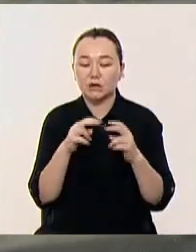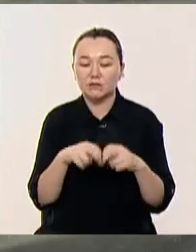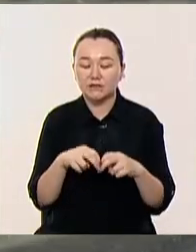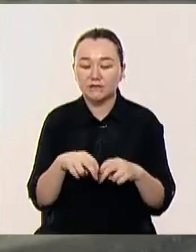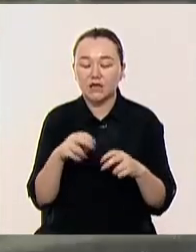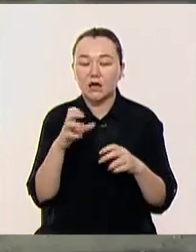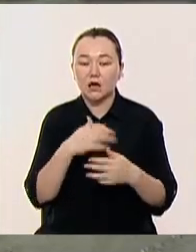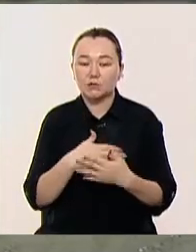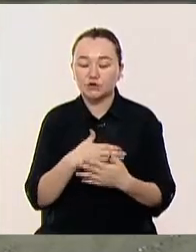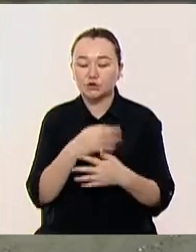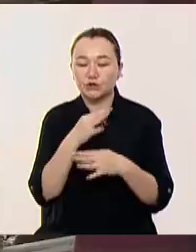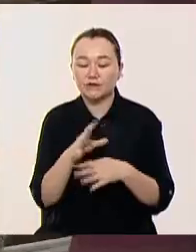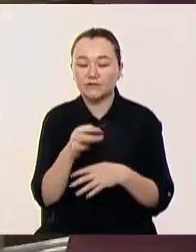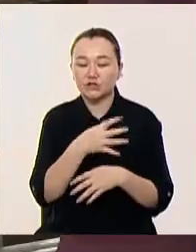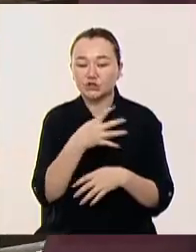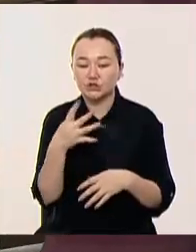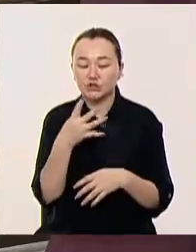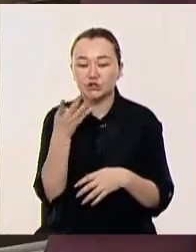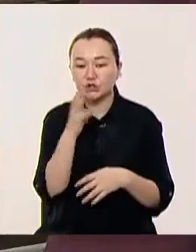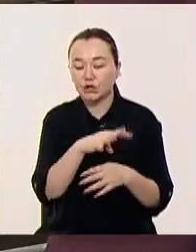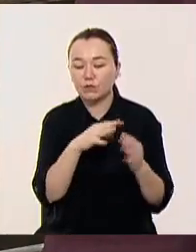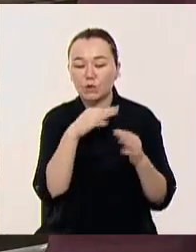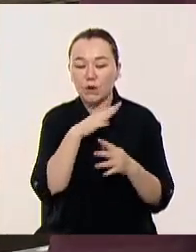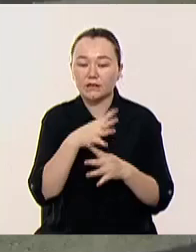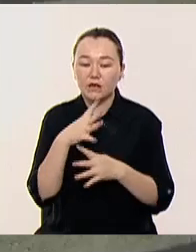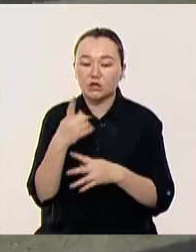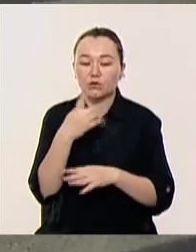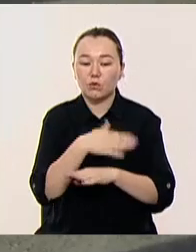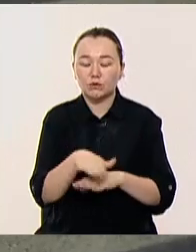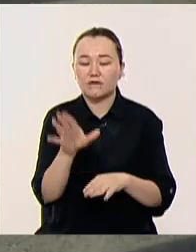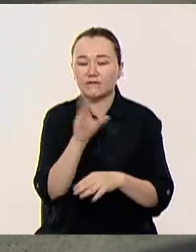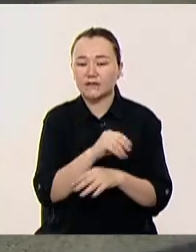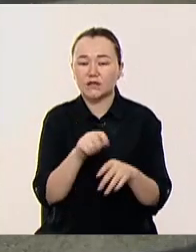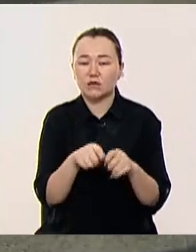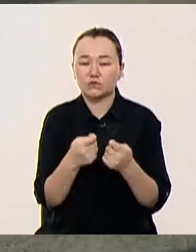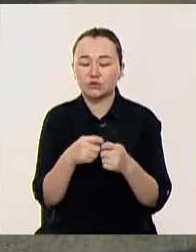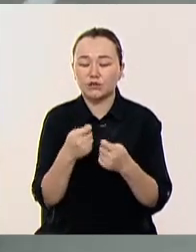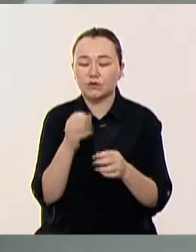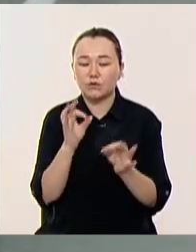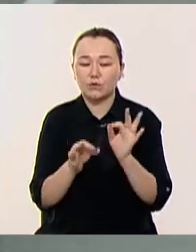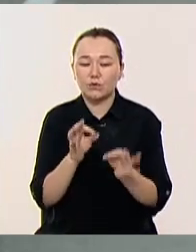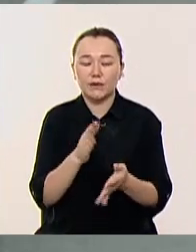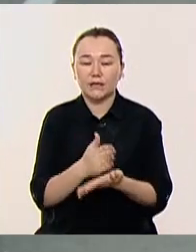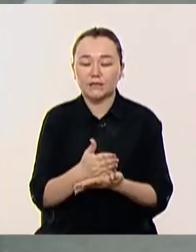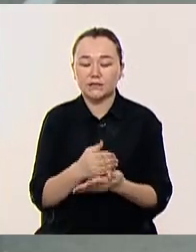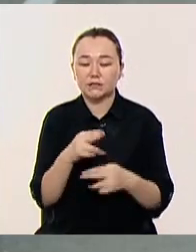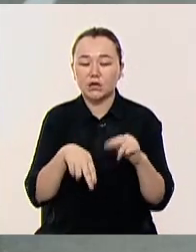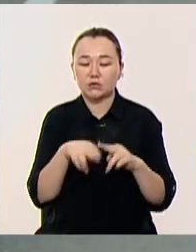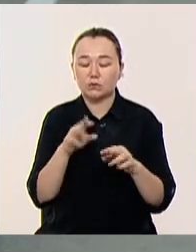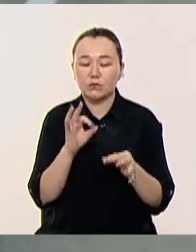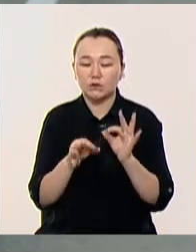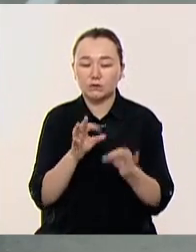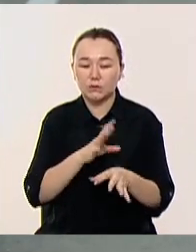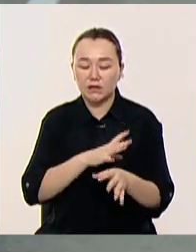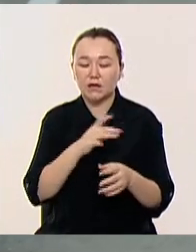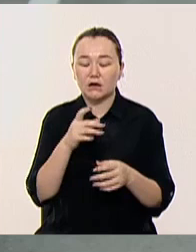Общественники отмечают, что все 4 многоэтажных дома на одной улице построены с нарушениями строительных норм. Построены с нарушениями, с